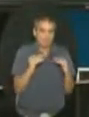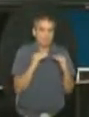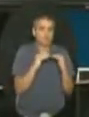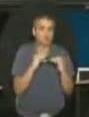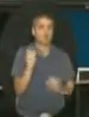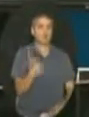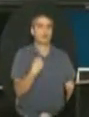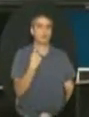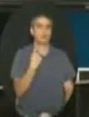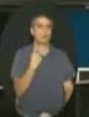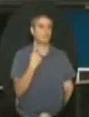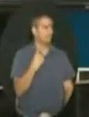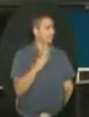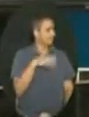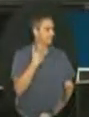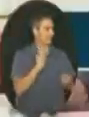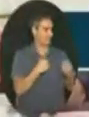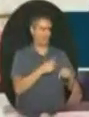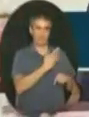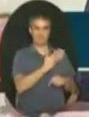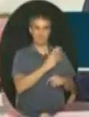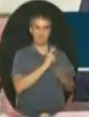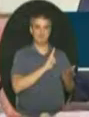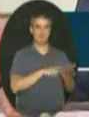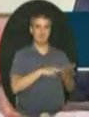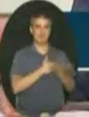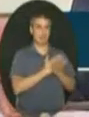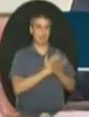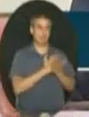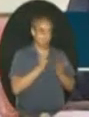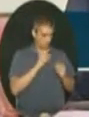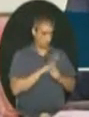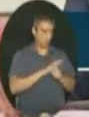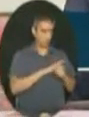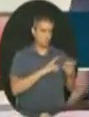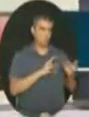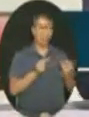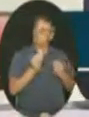שוויון לכולם. אז עכשיו גם תהיה ועדה עם צדק חלוקתי הזה, גם